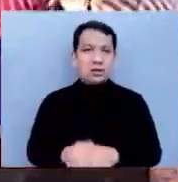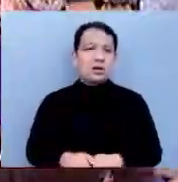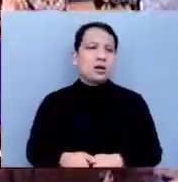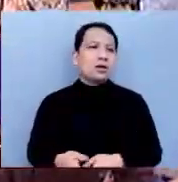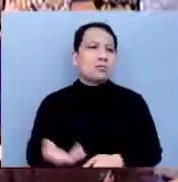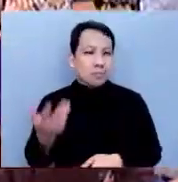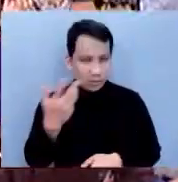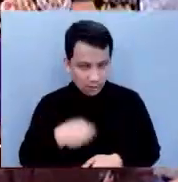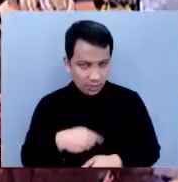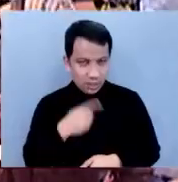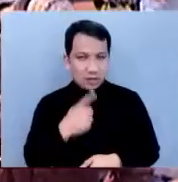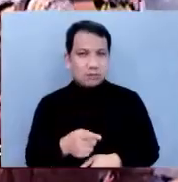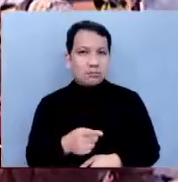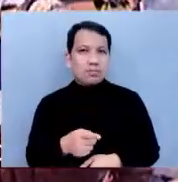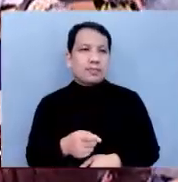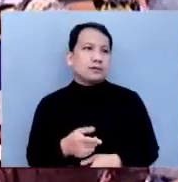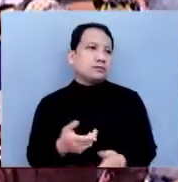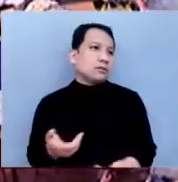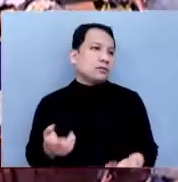at hindi namin